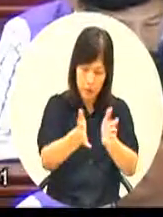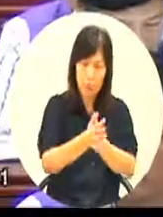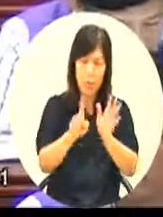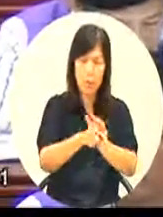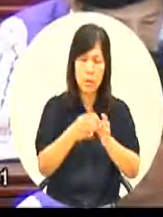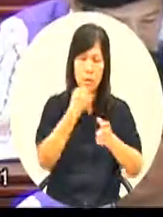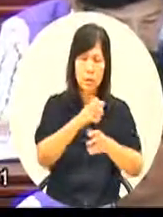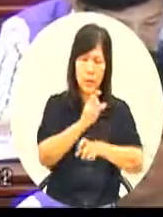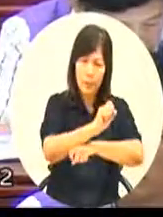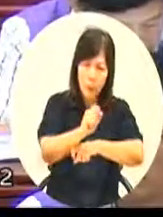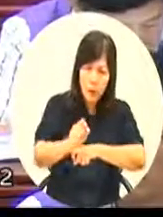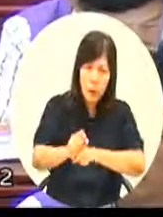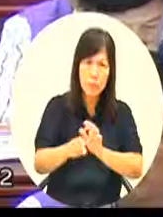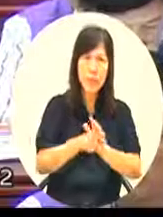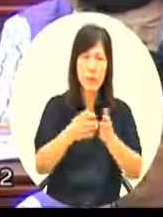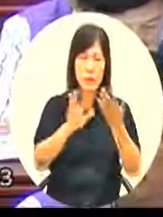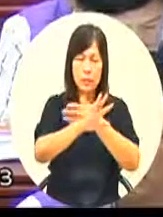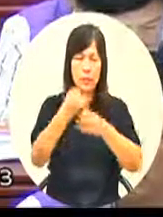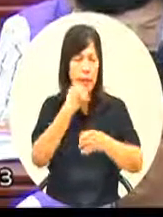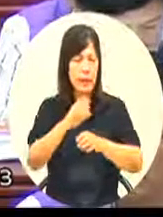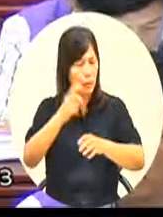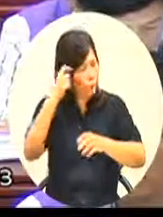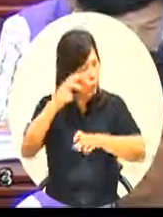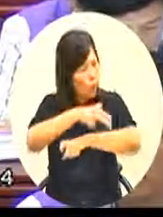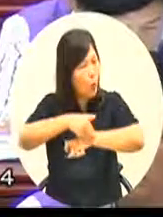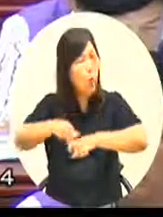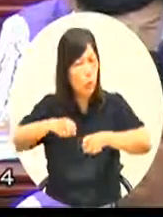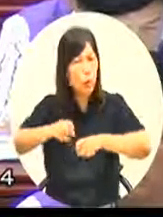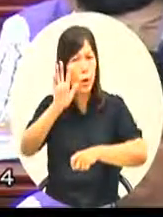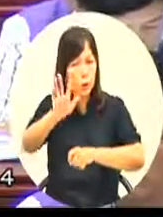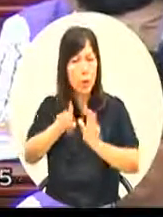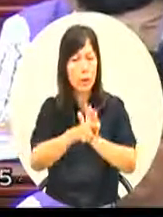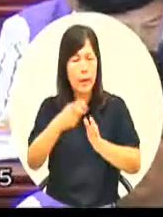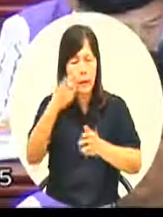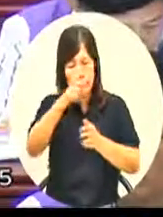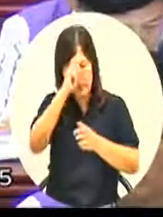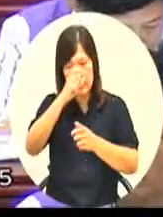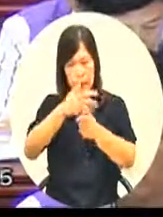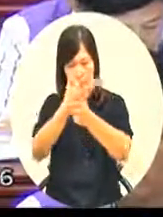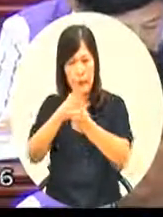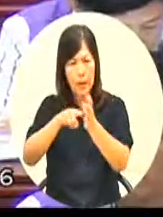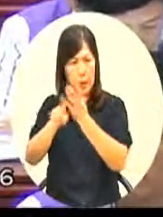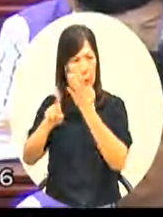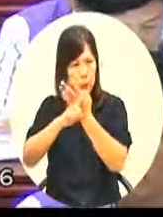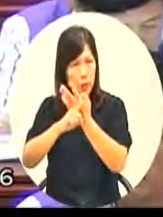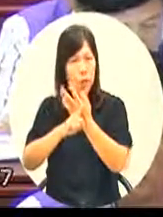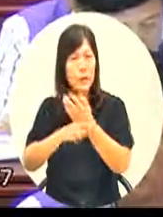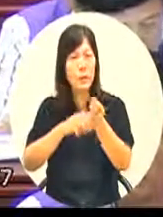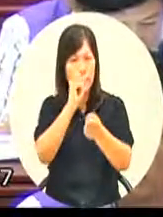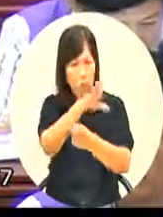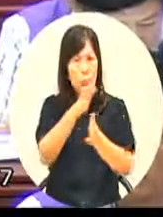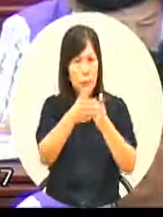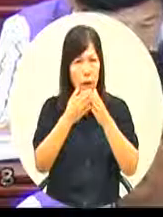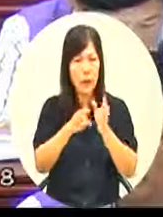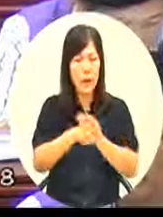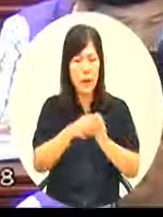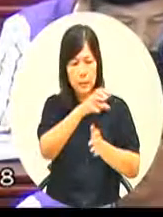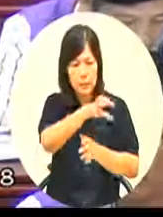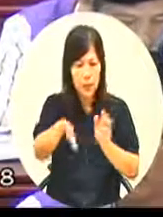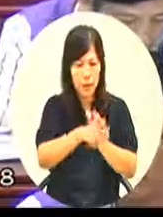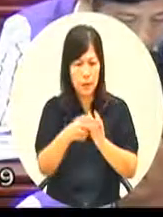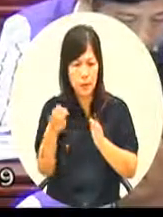厅舍将来可以做其他开发的话，我想这个部分呢我们会提供更专业的建议，也希望提供这两个区域的市